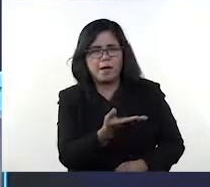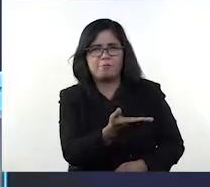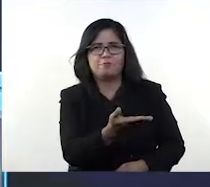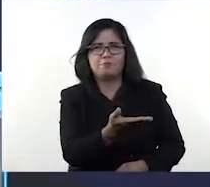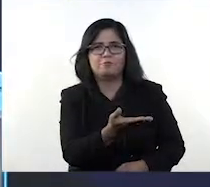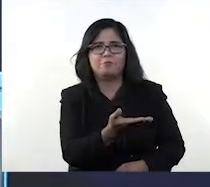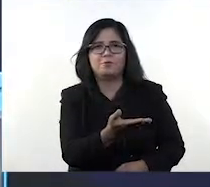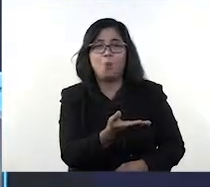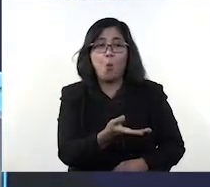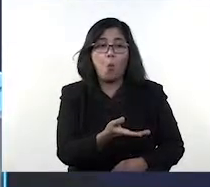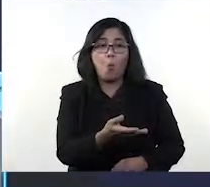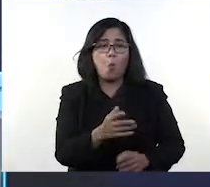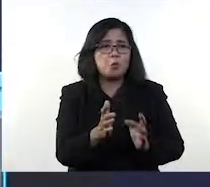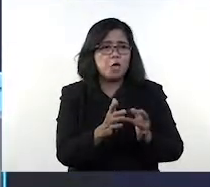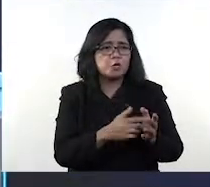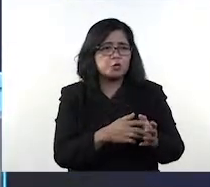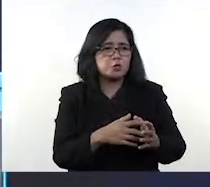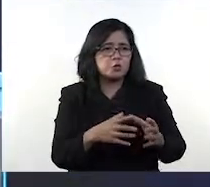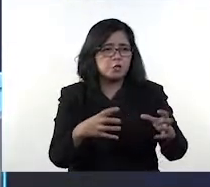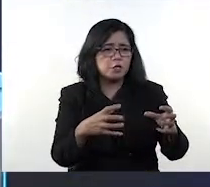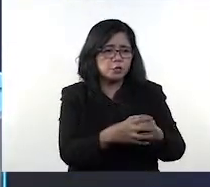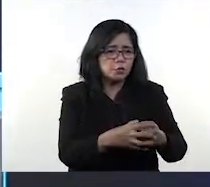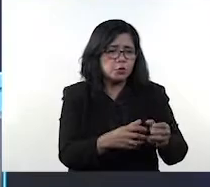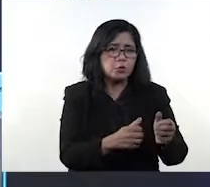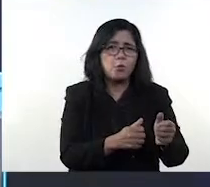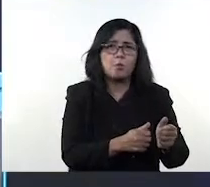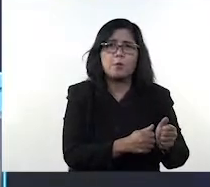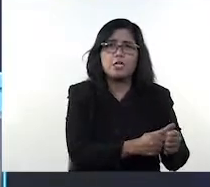kyu's kompromi dengan dosa dong